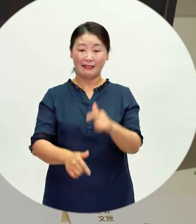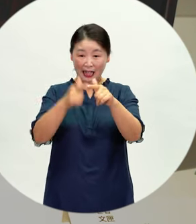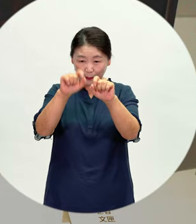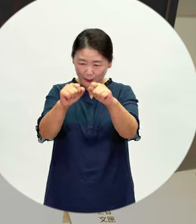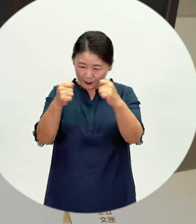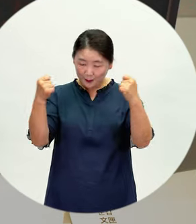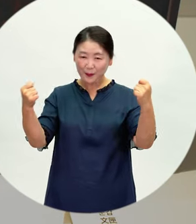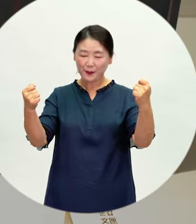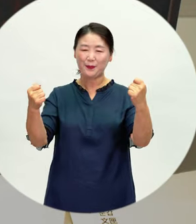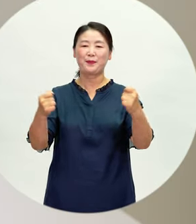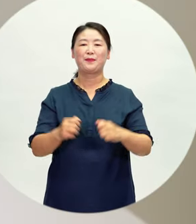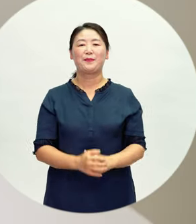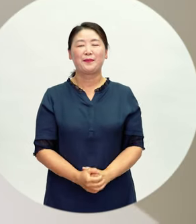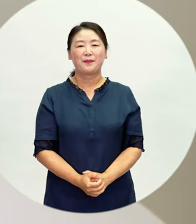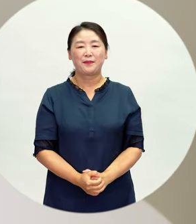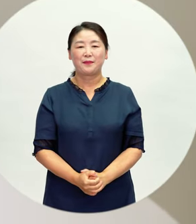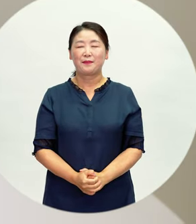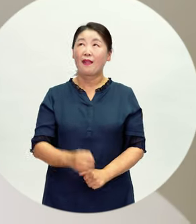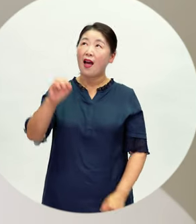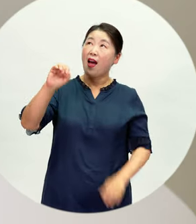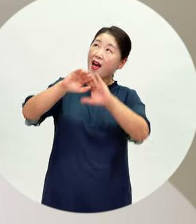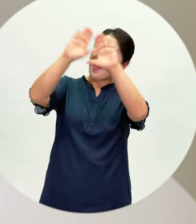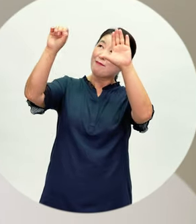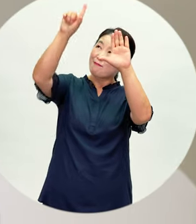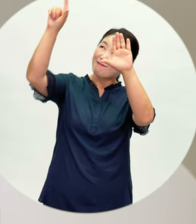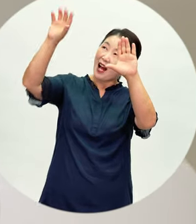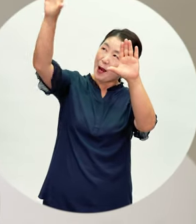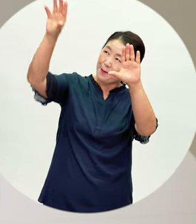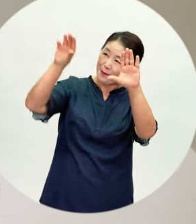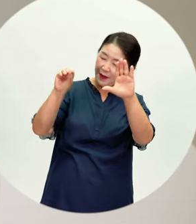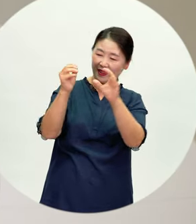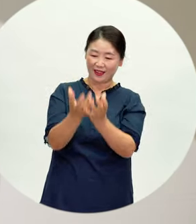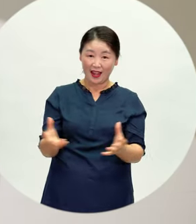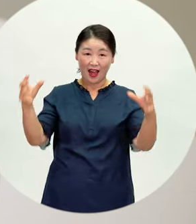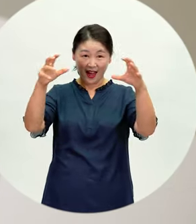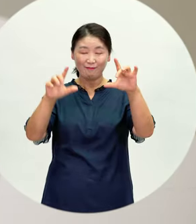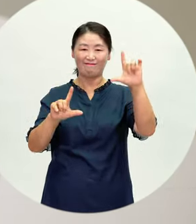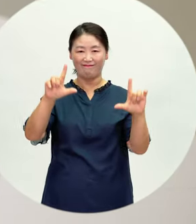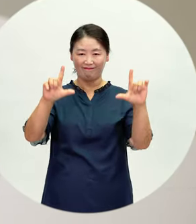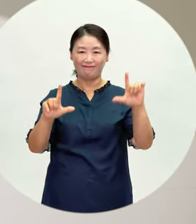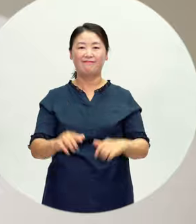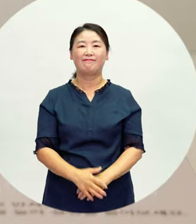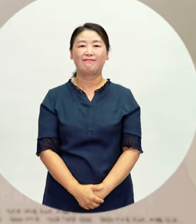미감이 엿보이는 문감 하늘에 달이 내려앉은 듯 닮은 달항아리에서 찾아볼 수 있습니다.